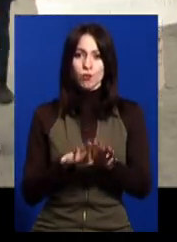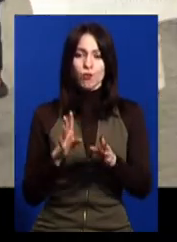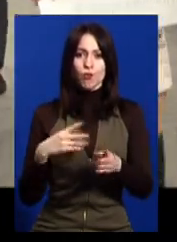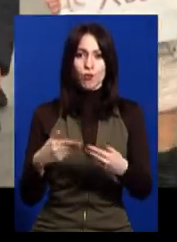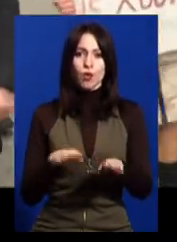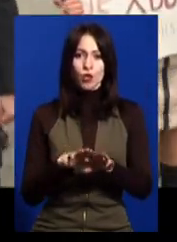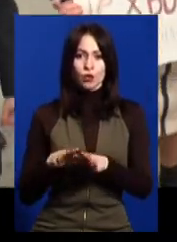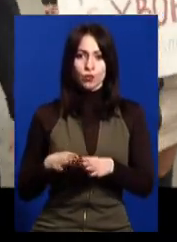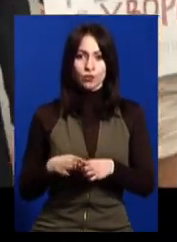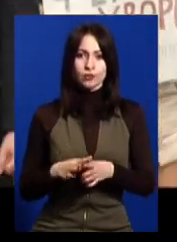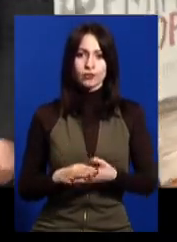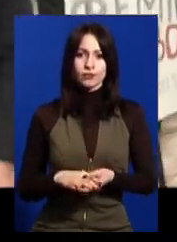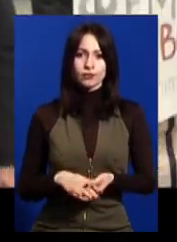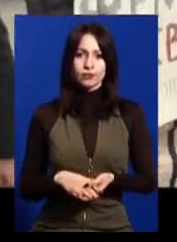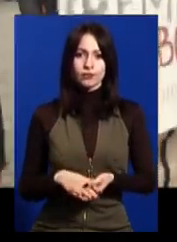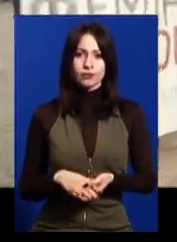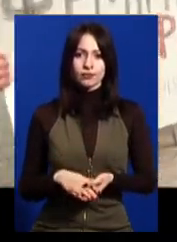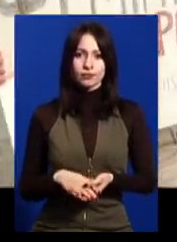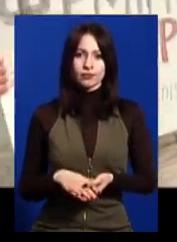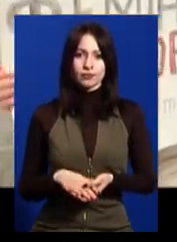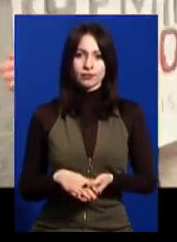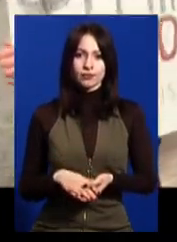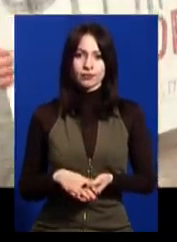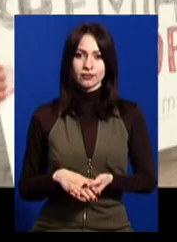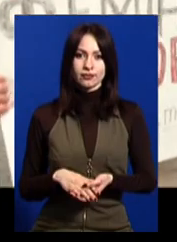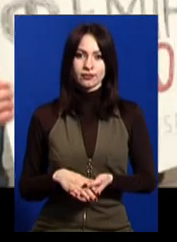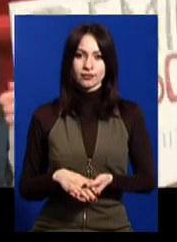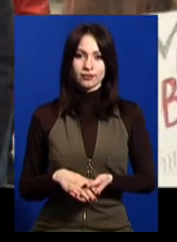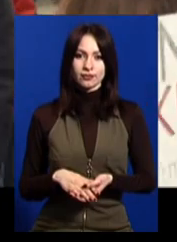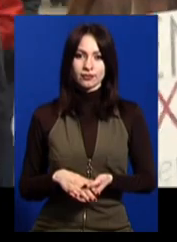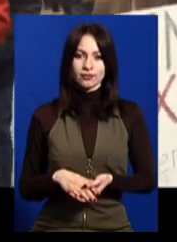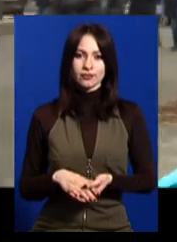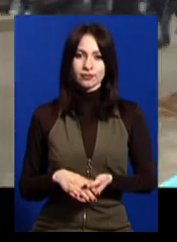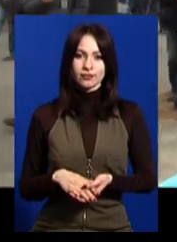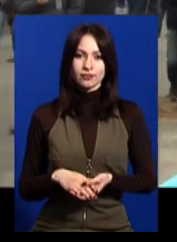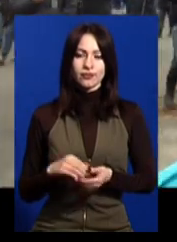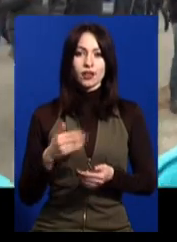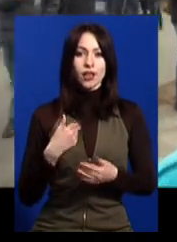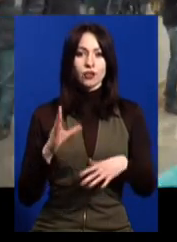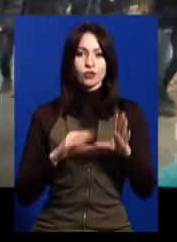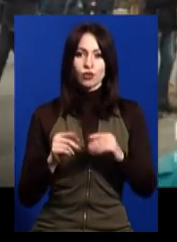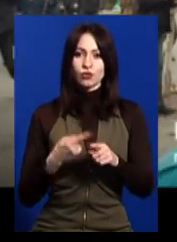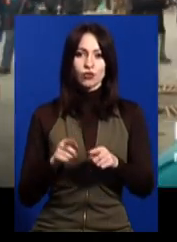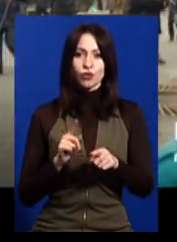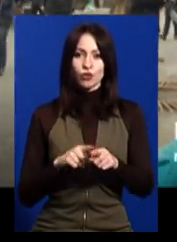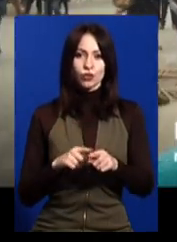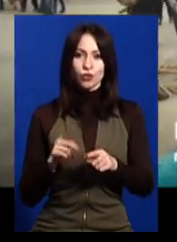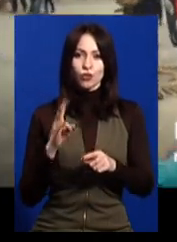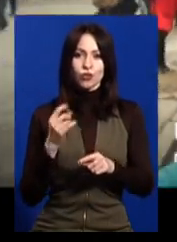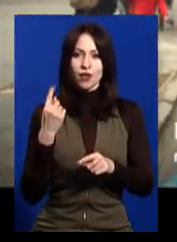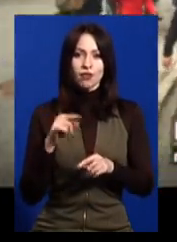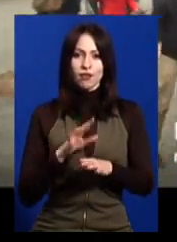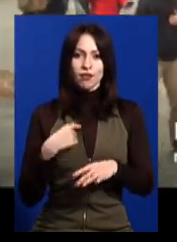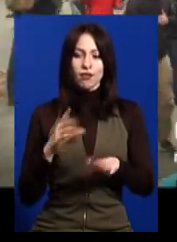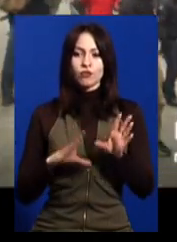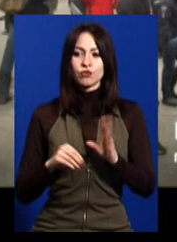Нації потрібні матері та діти! Нації потрібні матері та діти! Я вважаю, що це дегенеративні ідеї. Я не